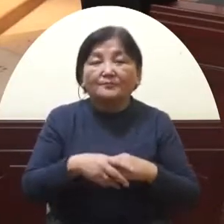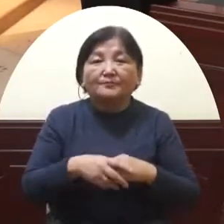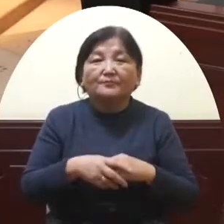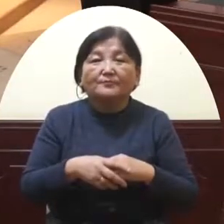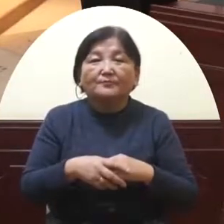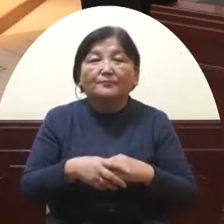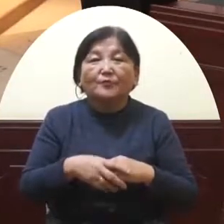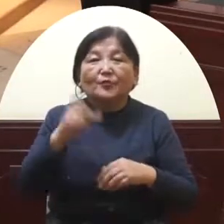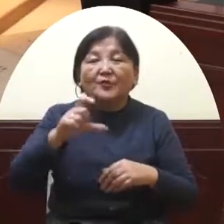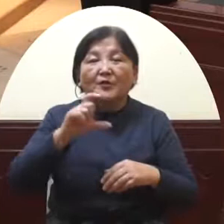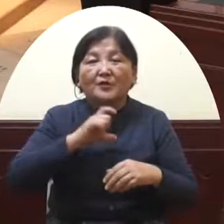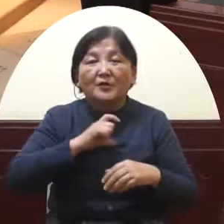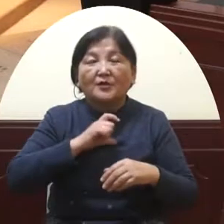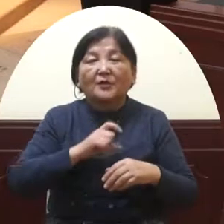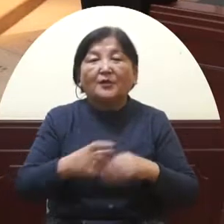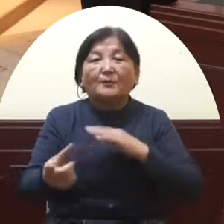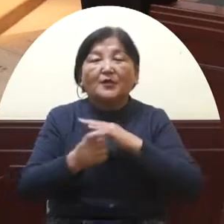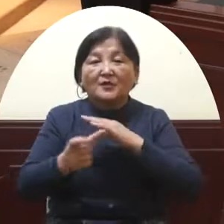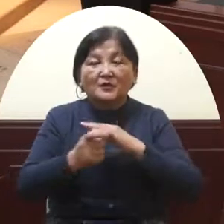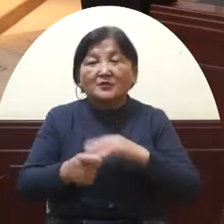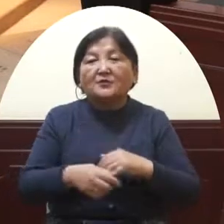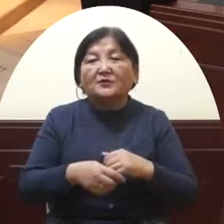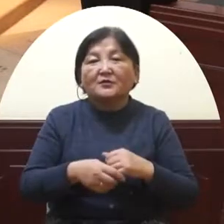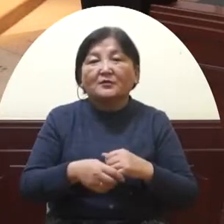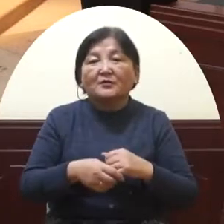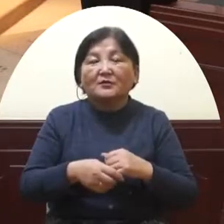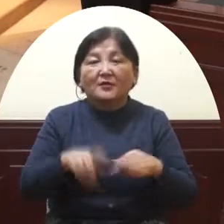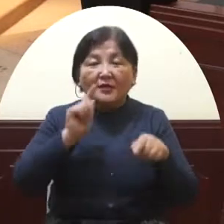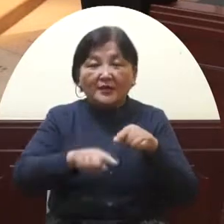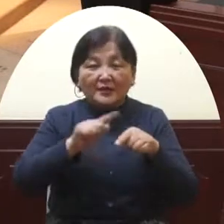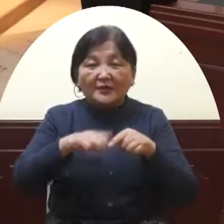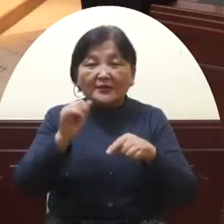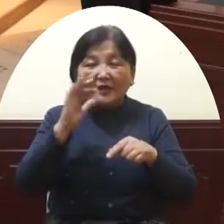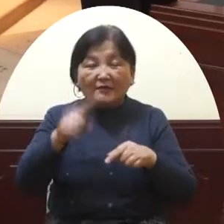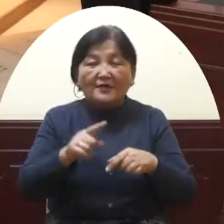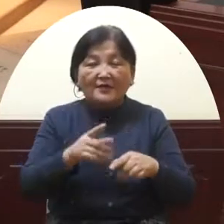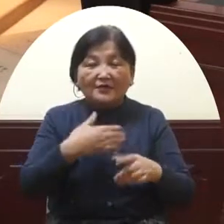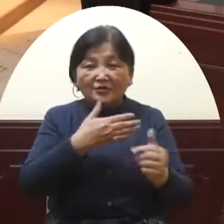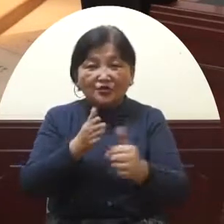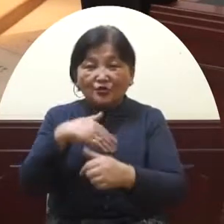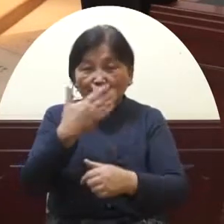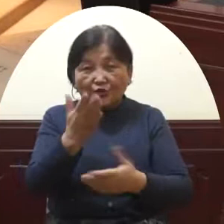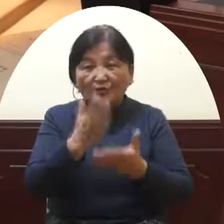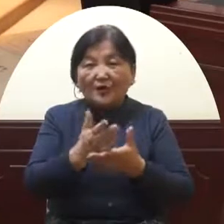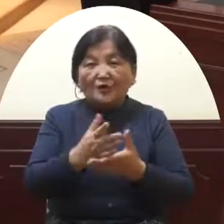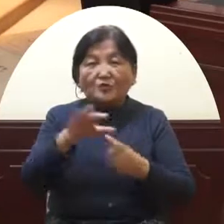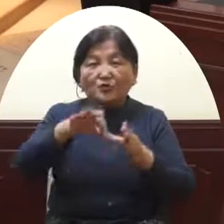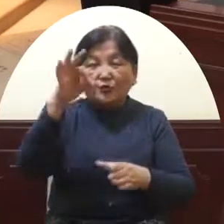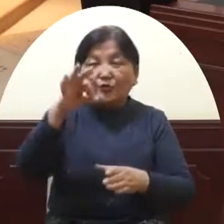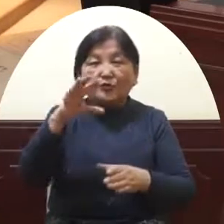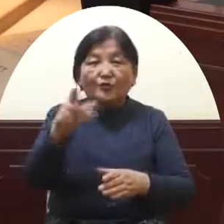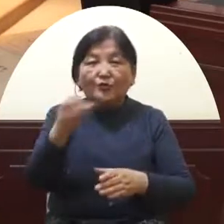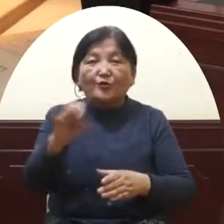ээ. Хүний эрхийн хэмжээ яг үү нэгдсэн байгууллагын хувьд хяналт тавих чиг үүрэгтэй. Тэр одоо сонгуулийн эрх ороо яг энэ сонгох